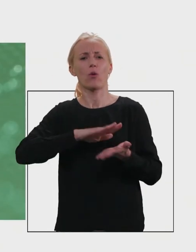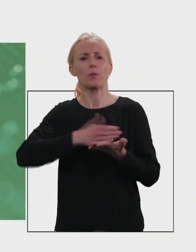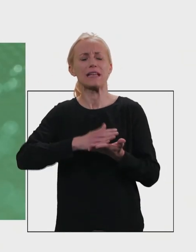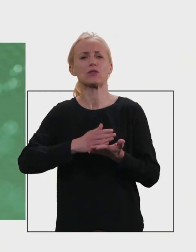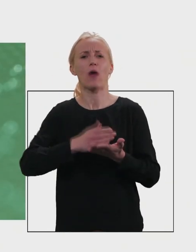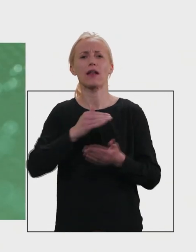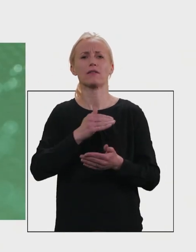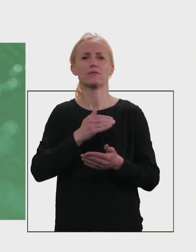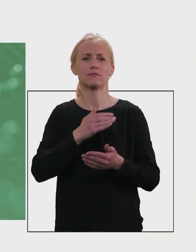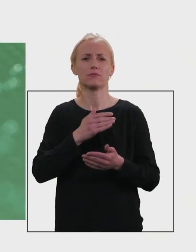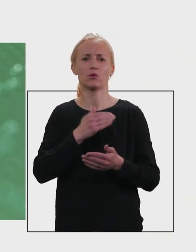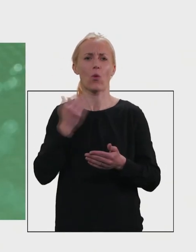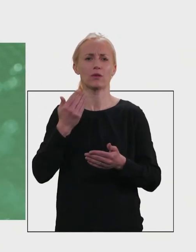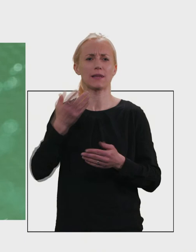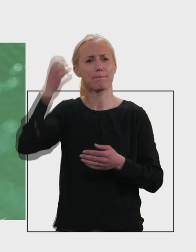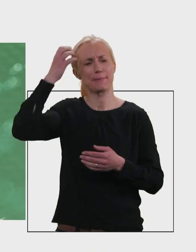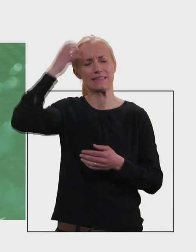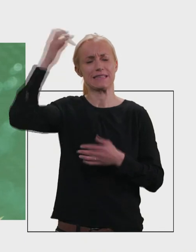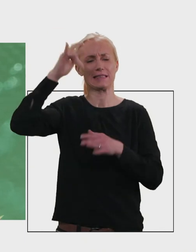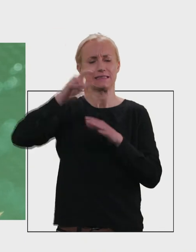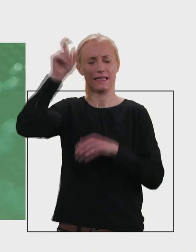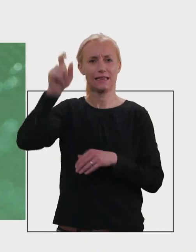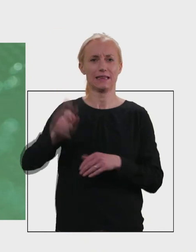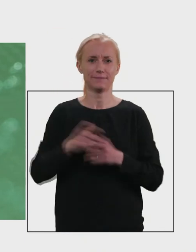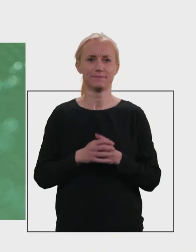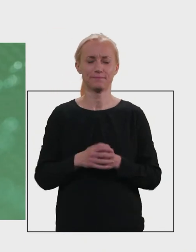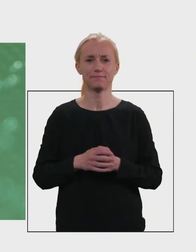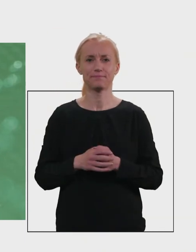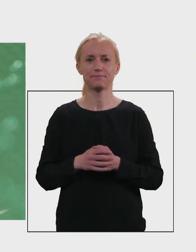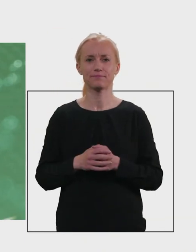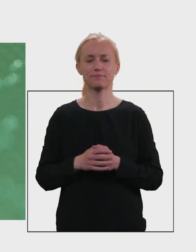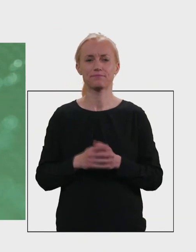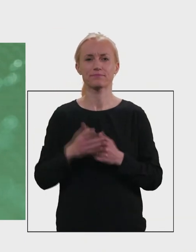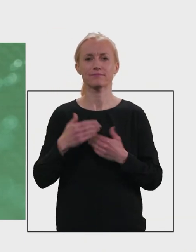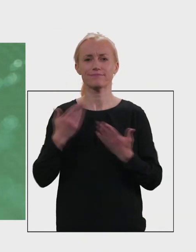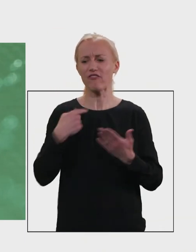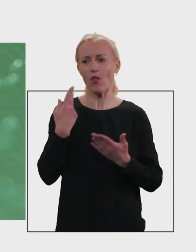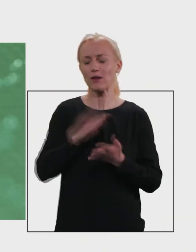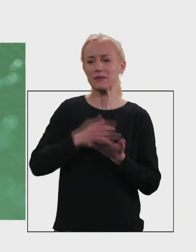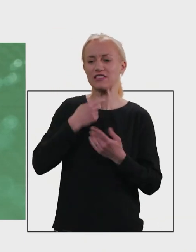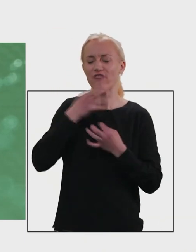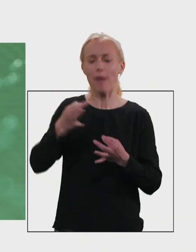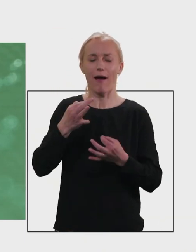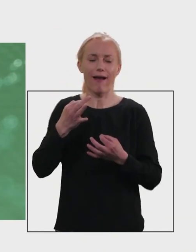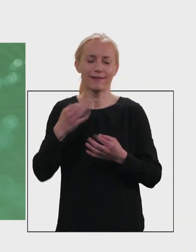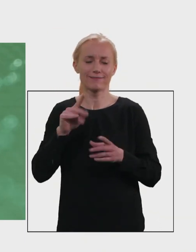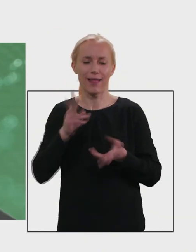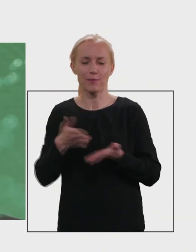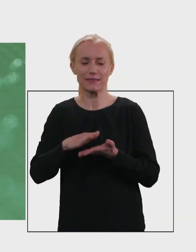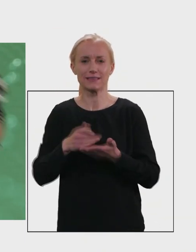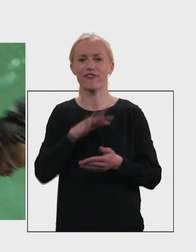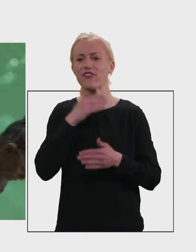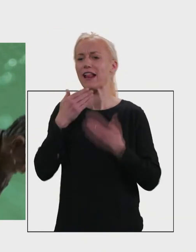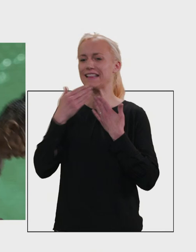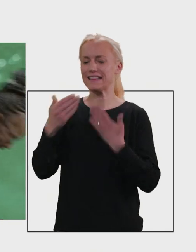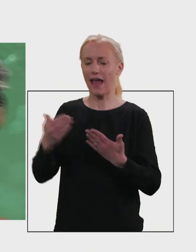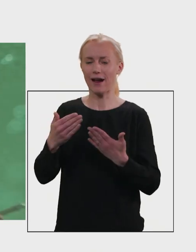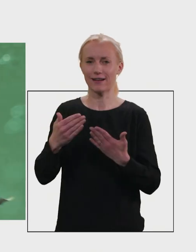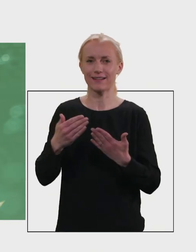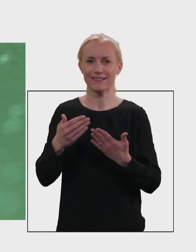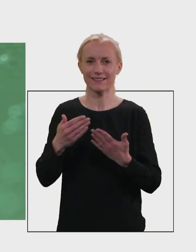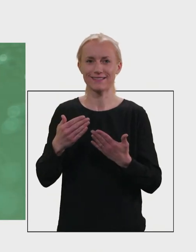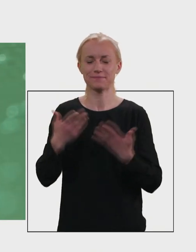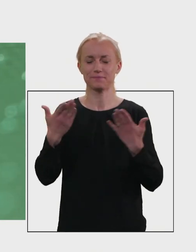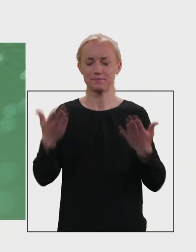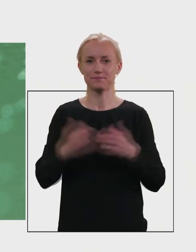gerade sagen, ich frage dich nicht nach der Übersetzung, aber du hast gut gekonnt. Ich hätte mich gleich gefragt, dann hätte ich mir spart gewesen. Okay, vielen herzlichen Dank dennoch an